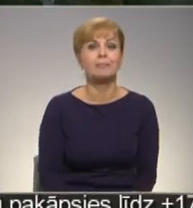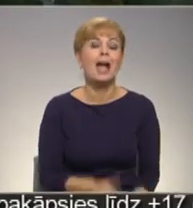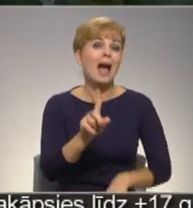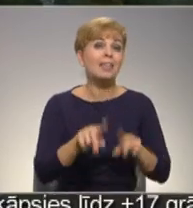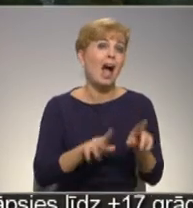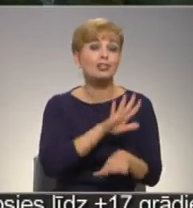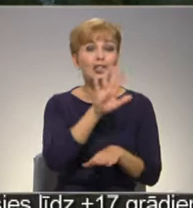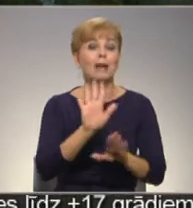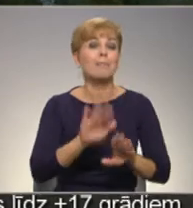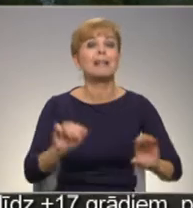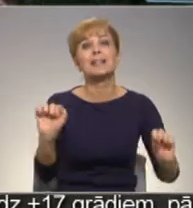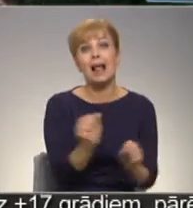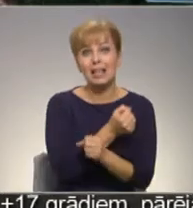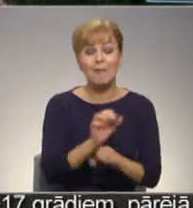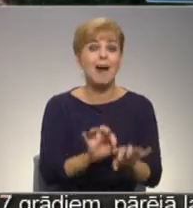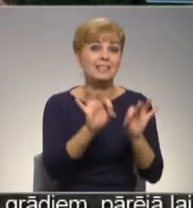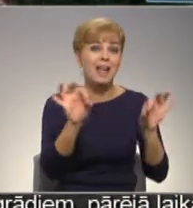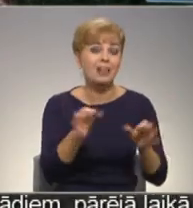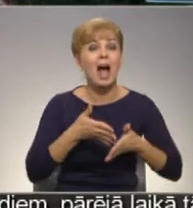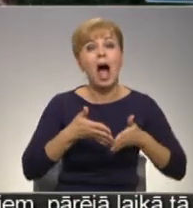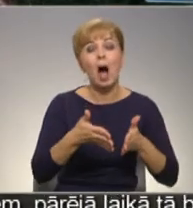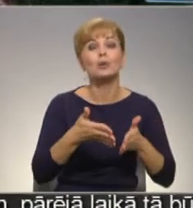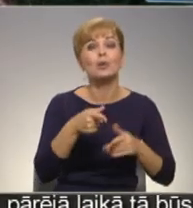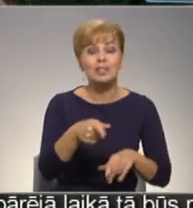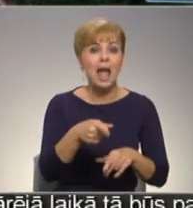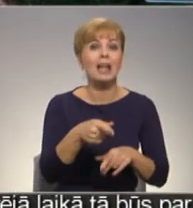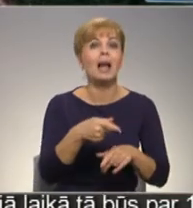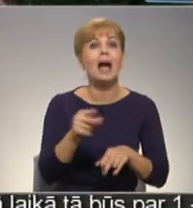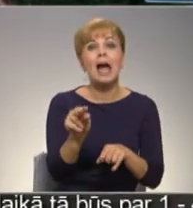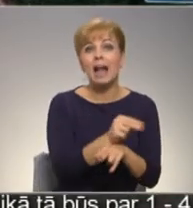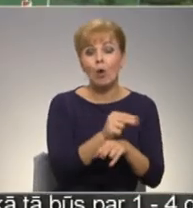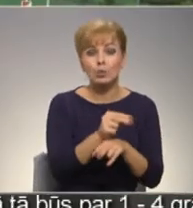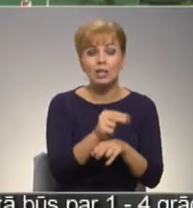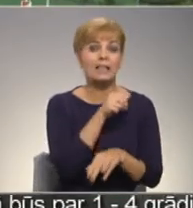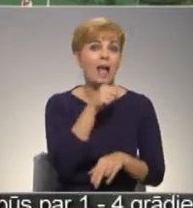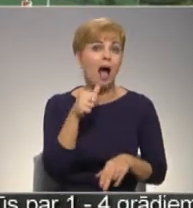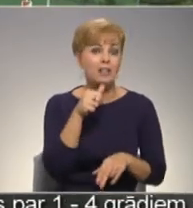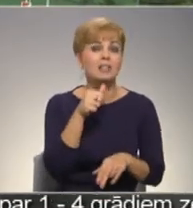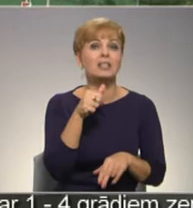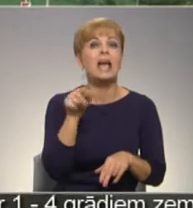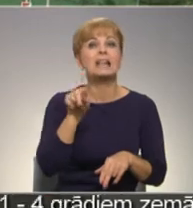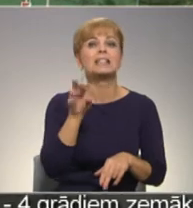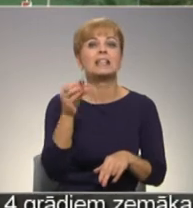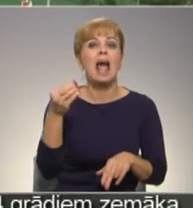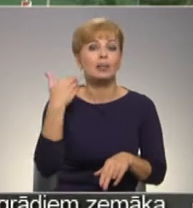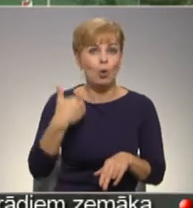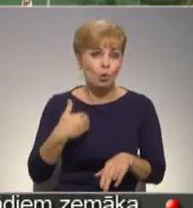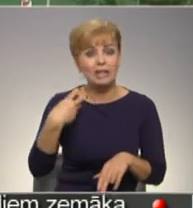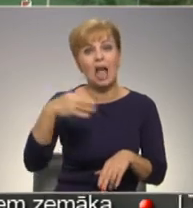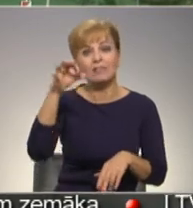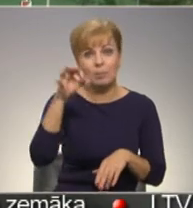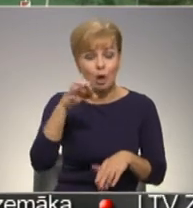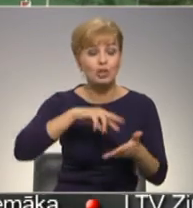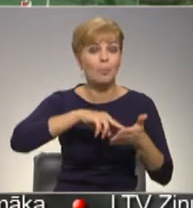Dažas dienas pēc Līgo svētkiem tika uzsākta autoceļa Talsi Stenda Kuldīga rekonstrukcija. 3 mēnešu laikā paveikti 90%